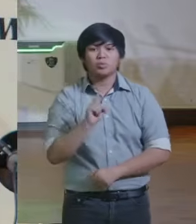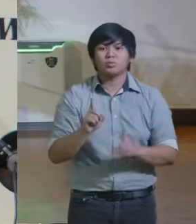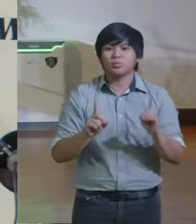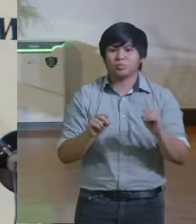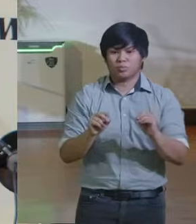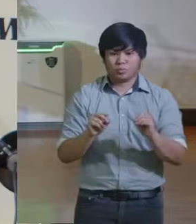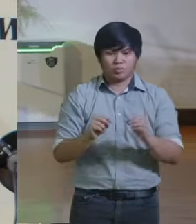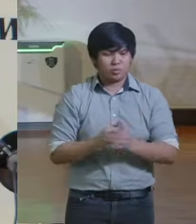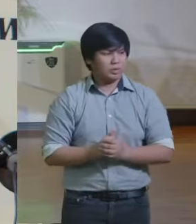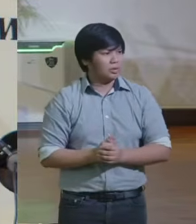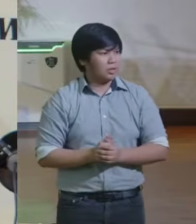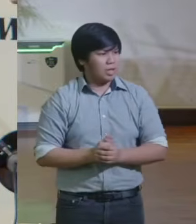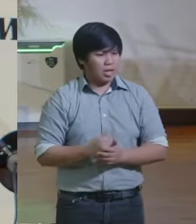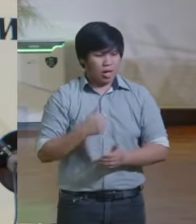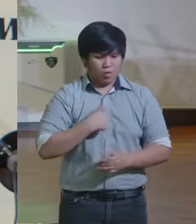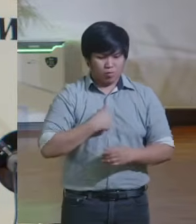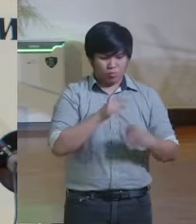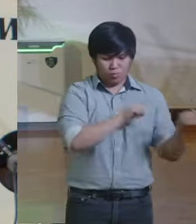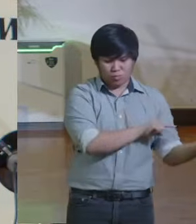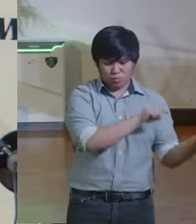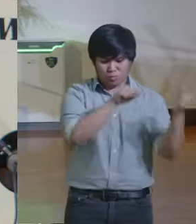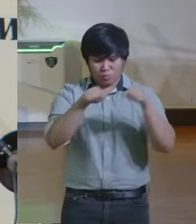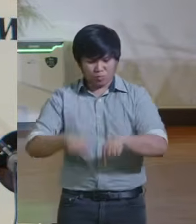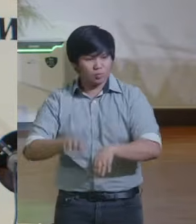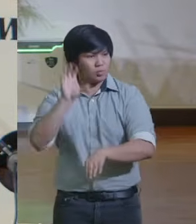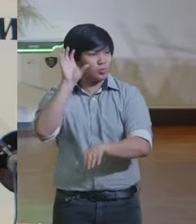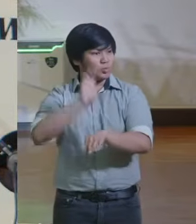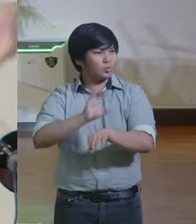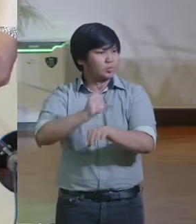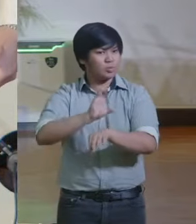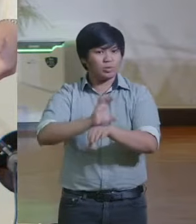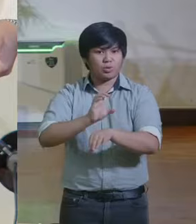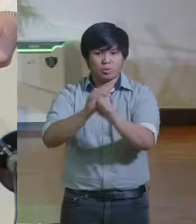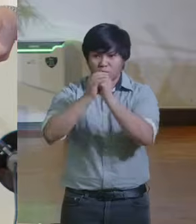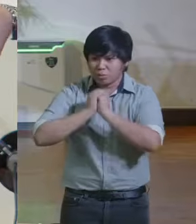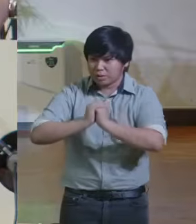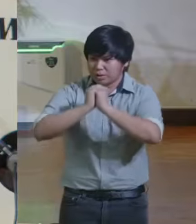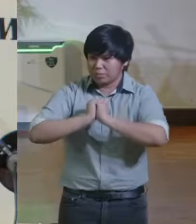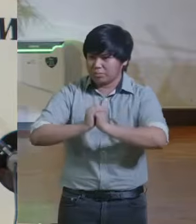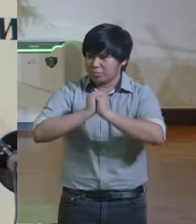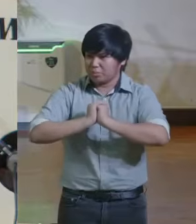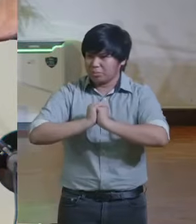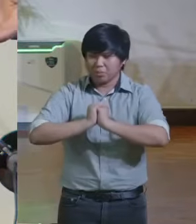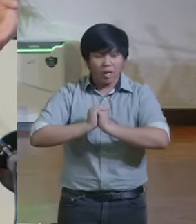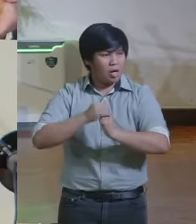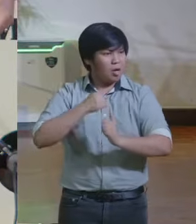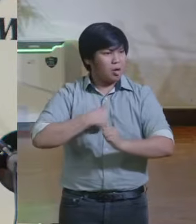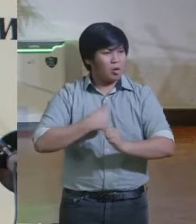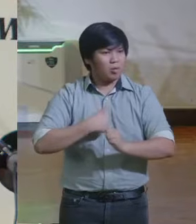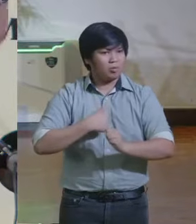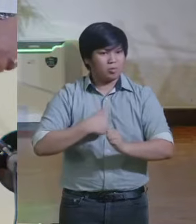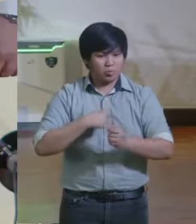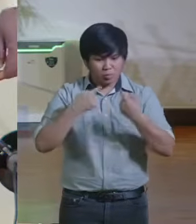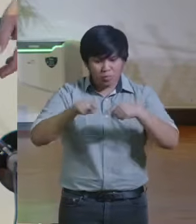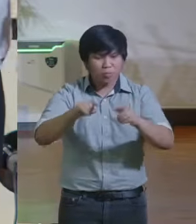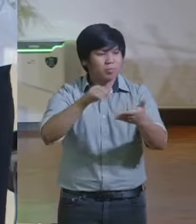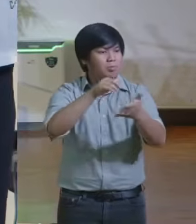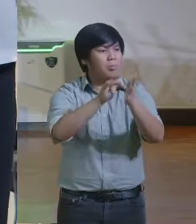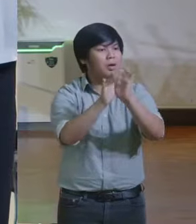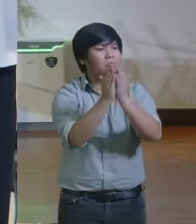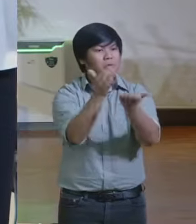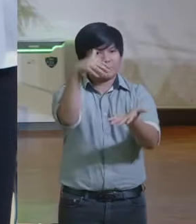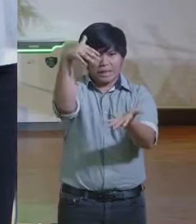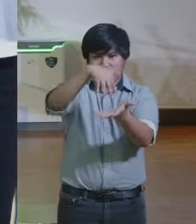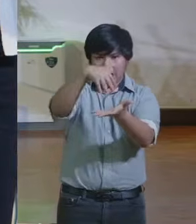ang pagdalo sa pananambahan, ang pag-attend ng Bible study,